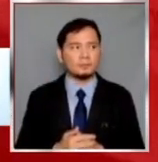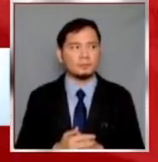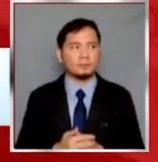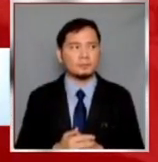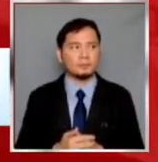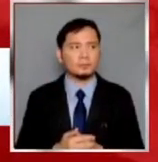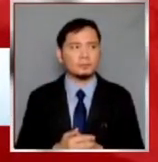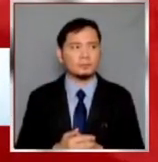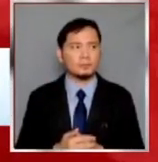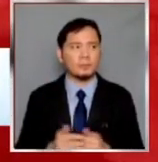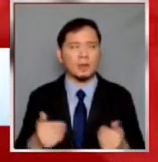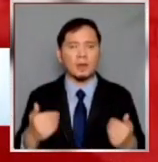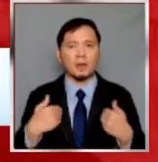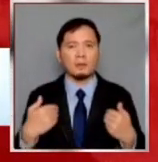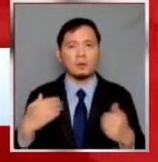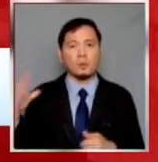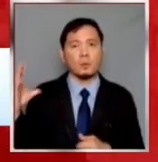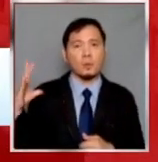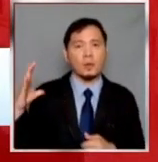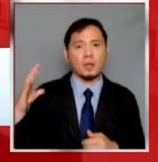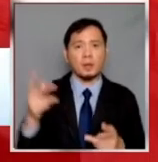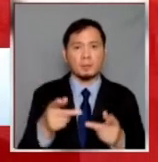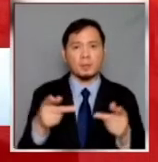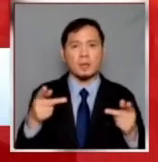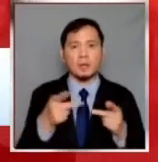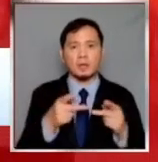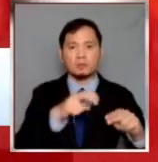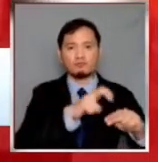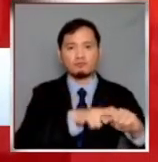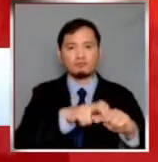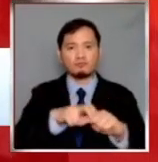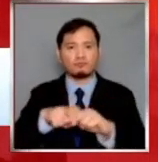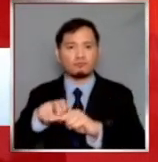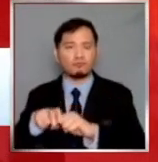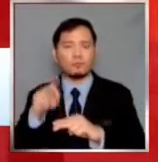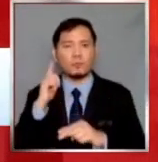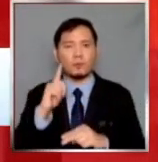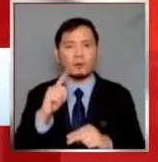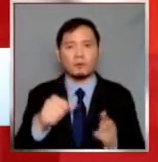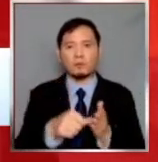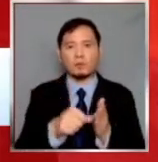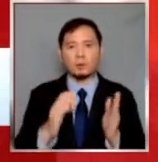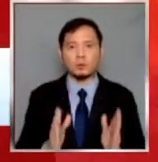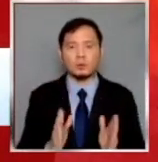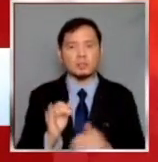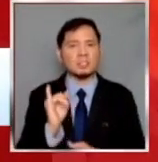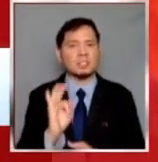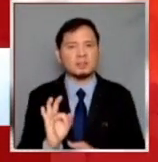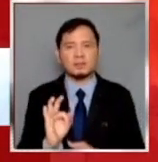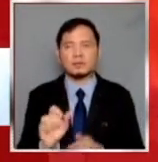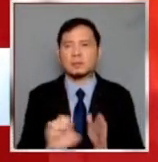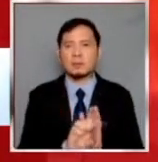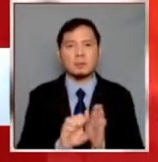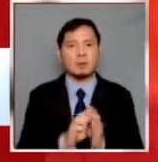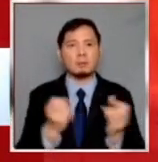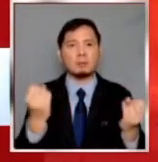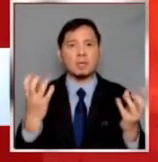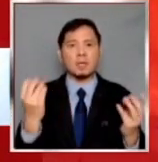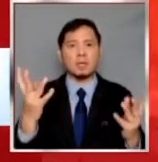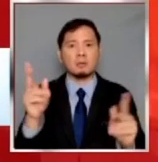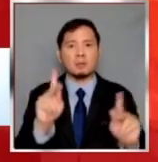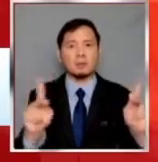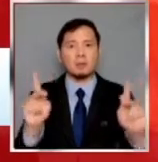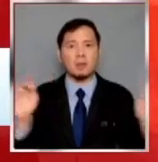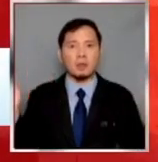sa nasabing paaralan, dito muna magsa-standby yung mga tao. Meron ring mga listahan na